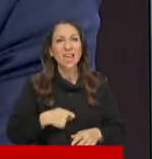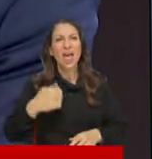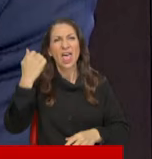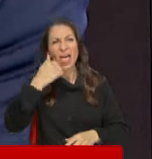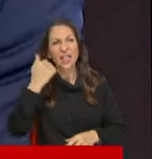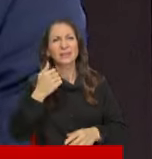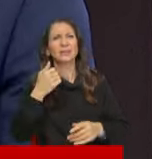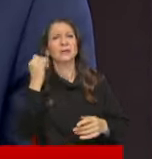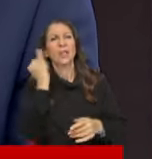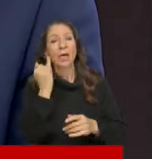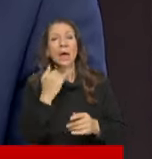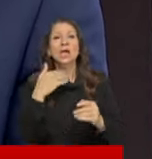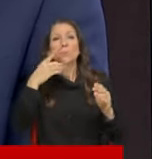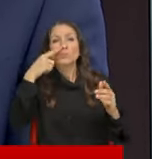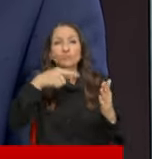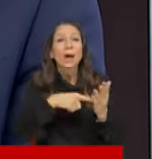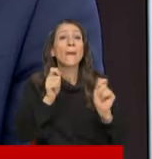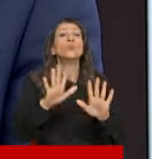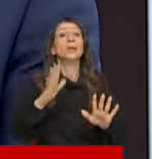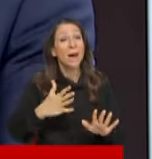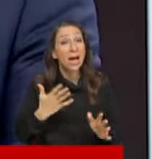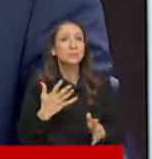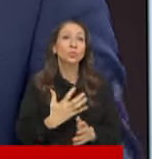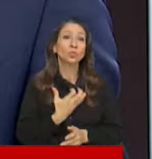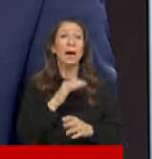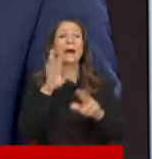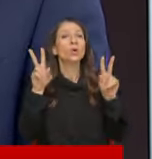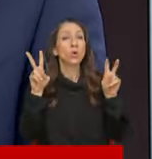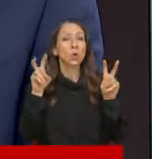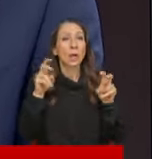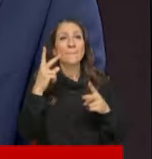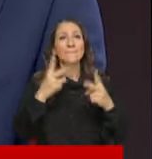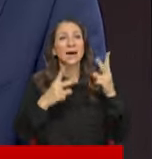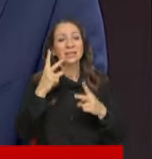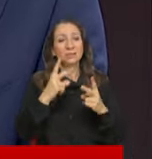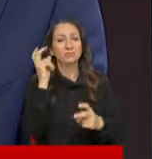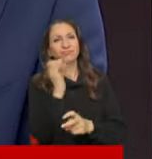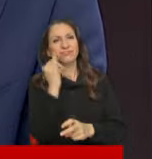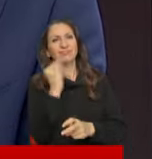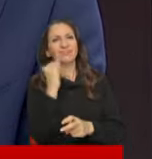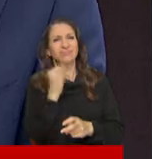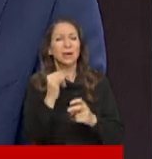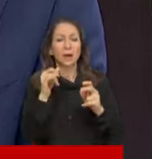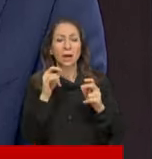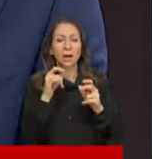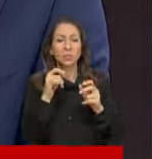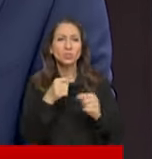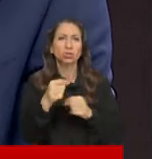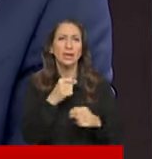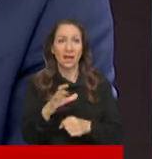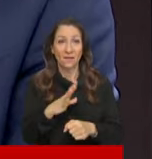yalana karalamaya bulaşmıyor Ama ne yazık ki her konuda birtakım karalama kampanyalarına karşı bir mücadele